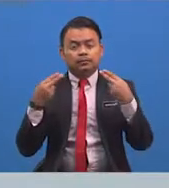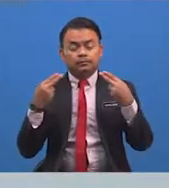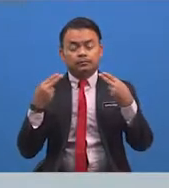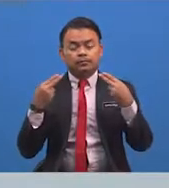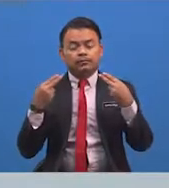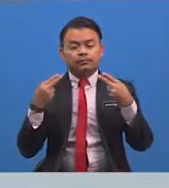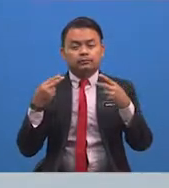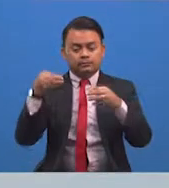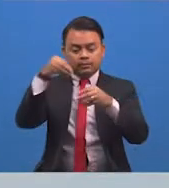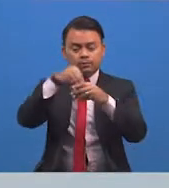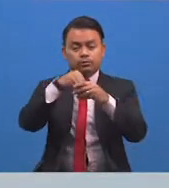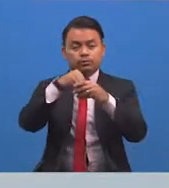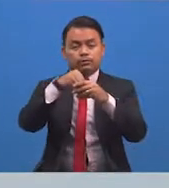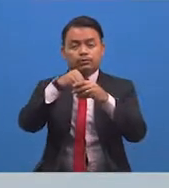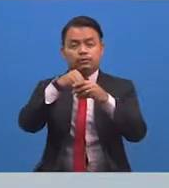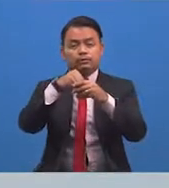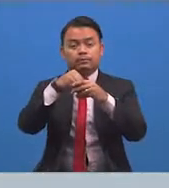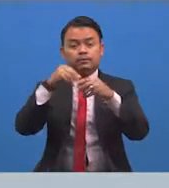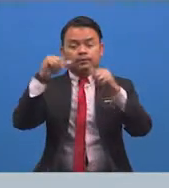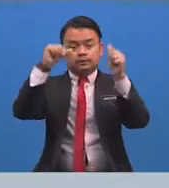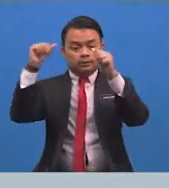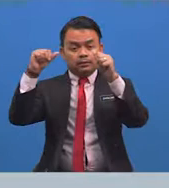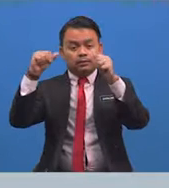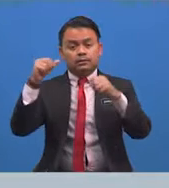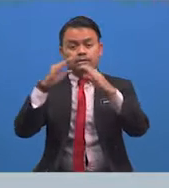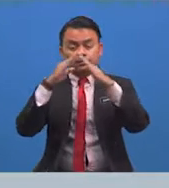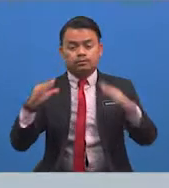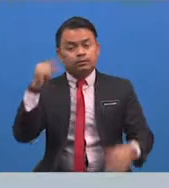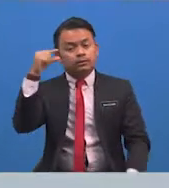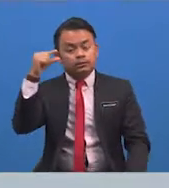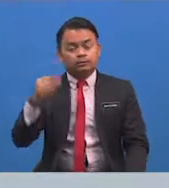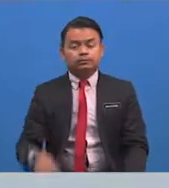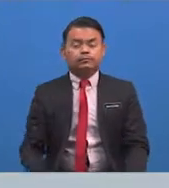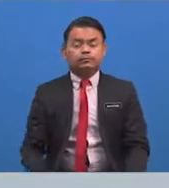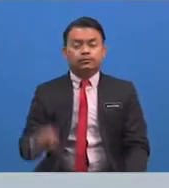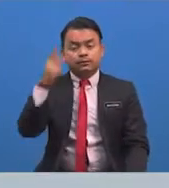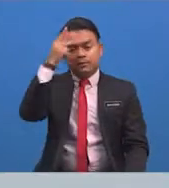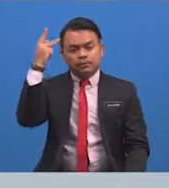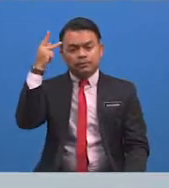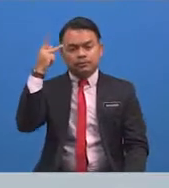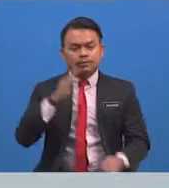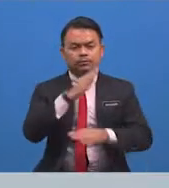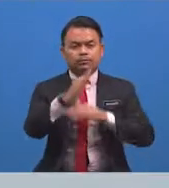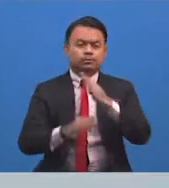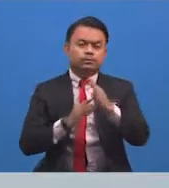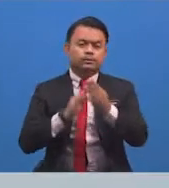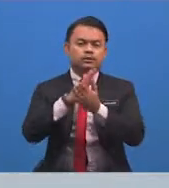hijau. Ha, ini yang menyebabkan bumi kita semakin